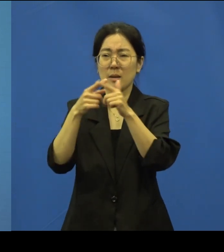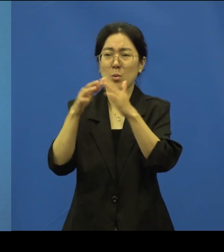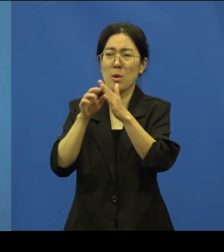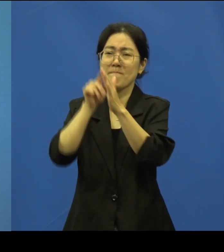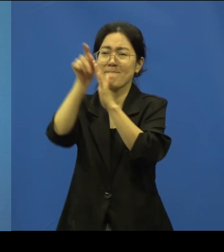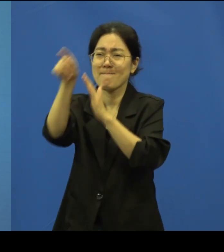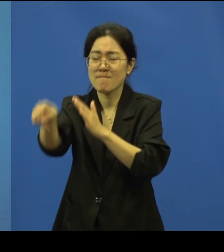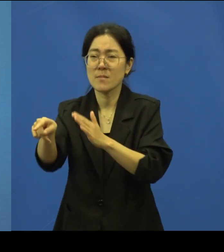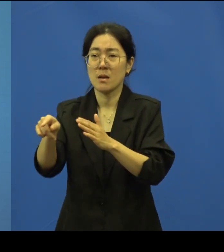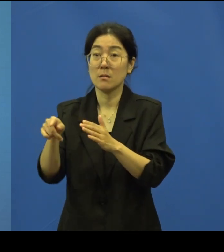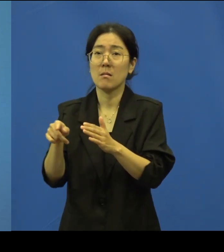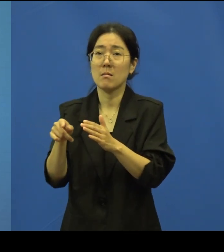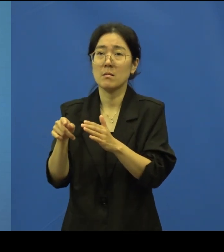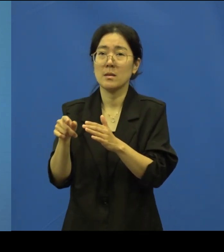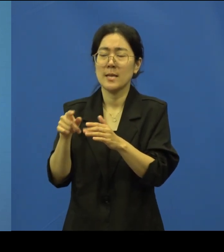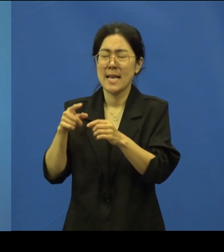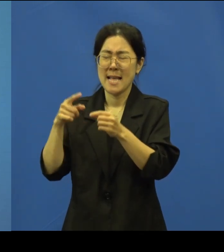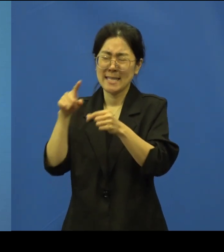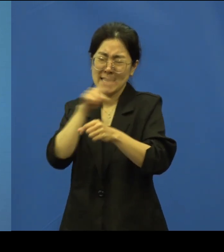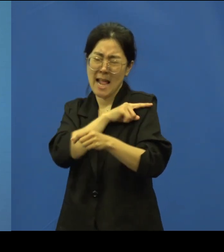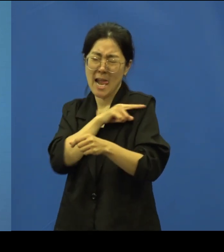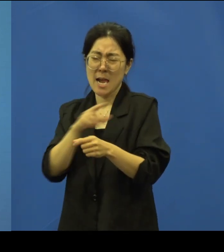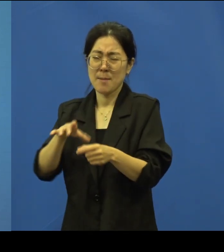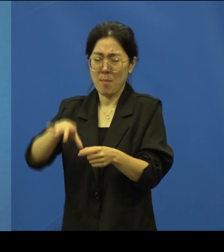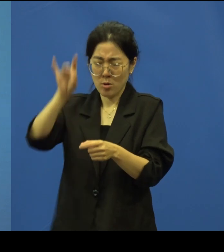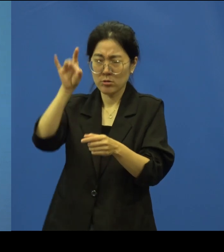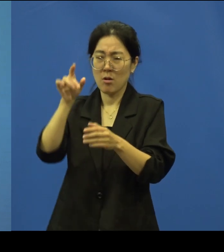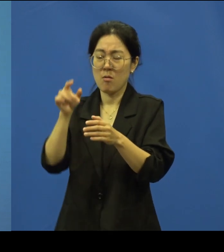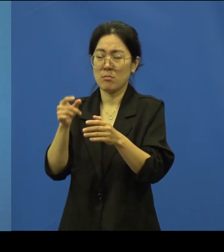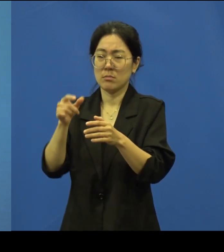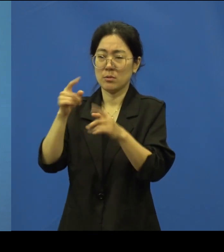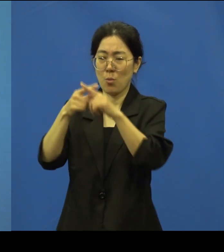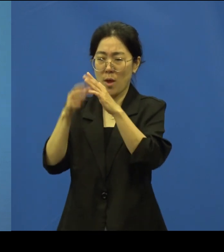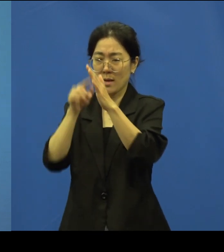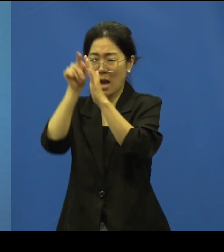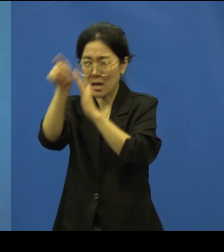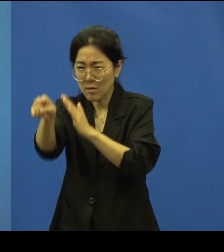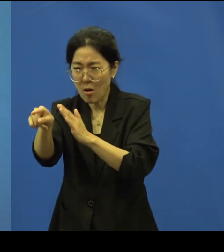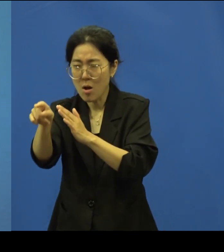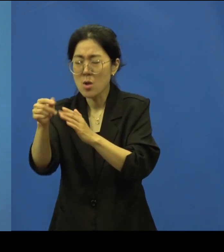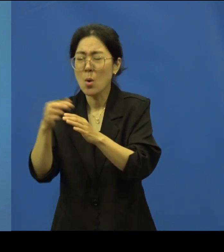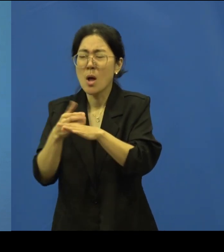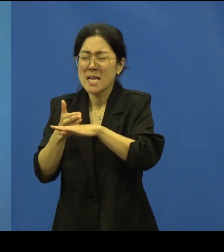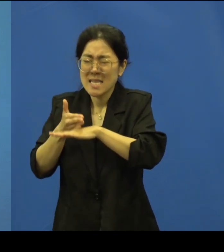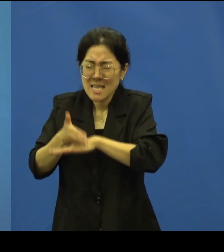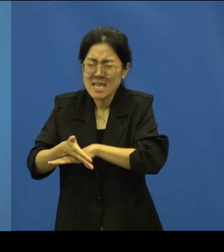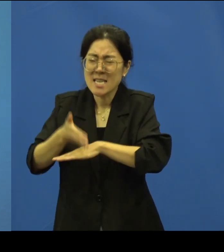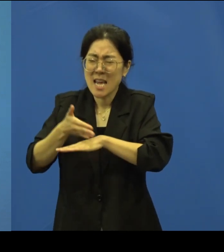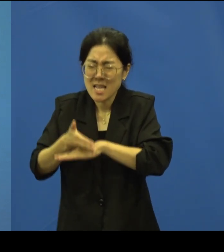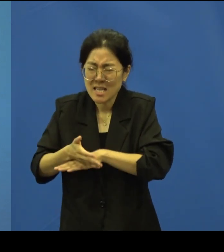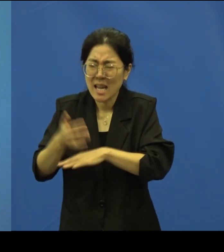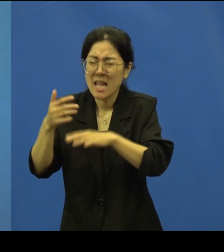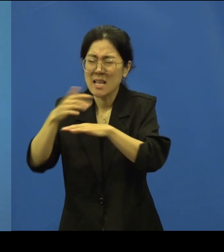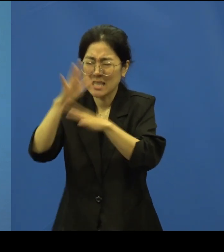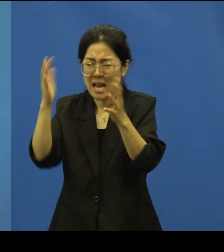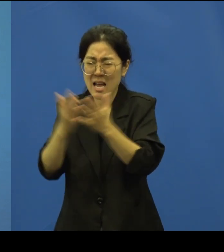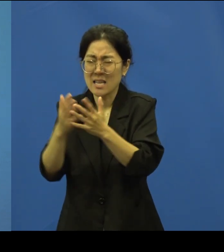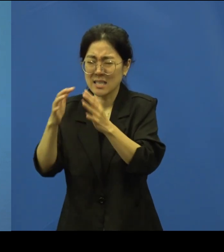가장 먼저 문을 따고 가장 늦게까지 기도하시다가 문을 닫고 그리고 가신다는